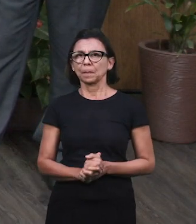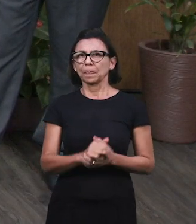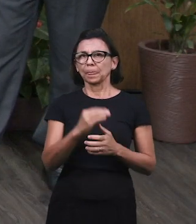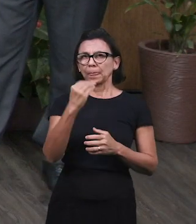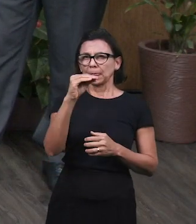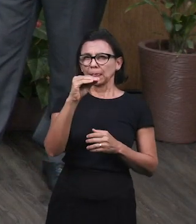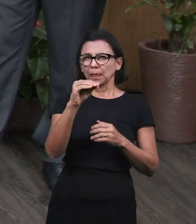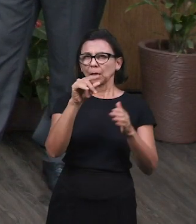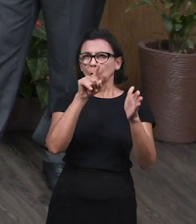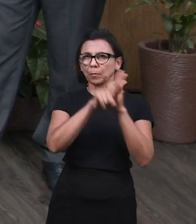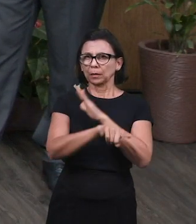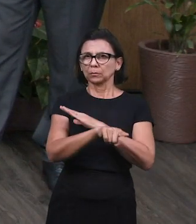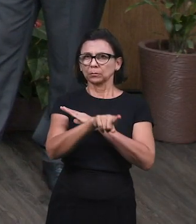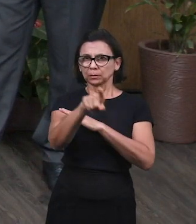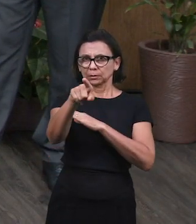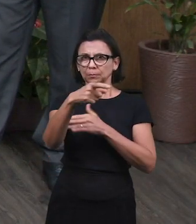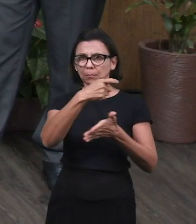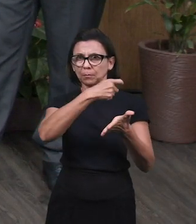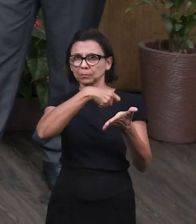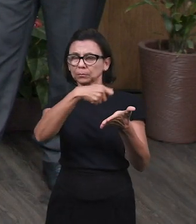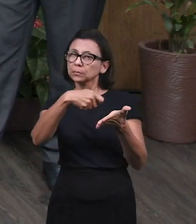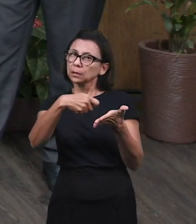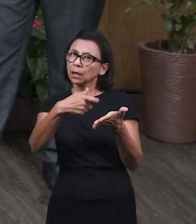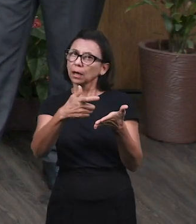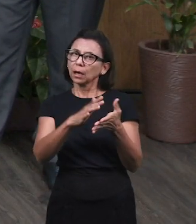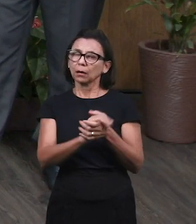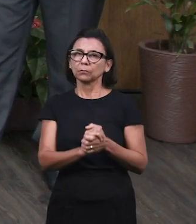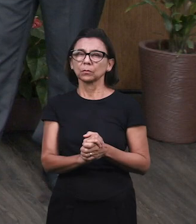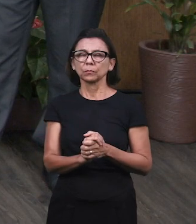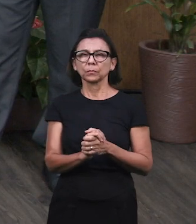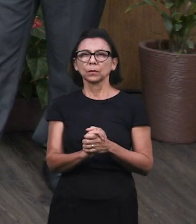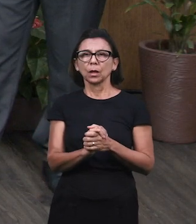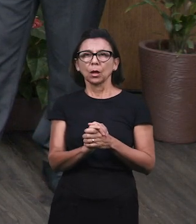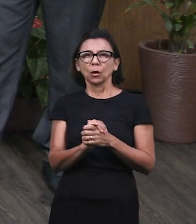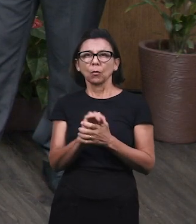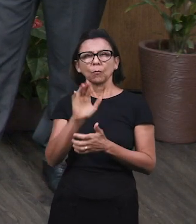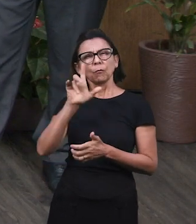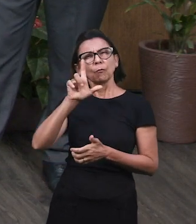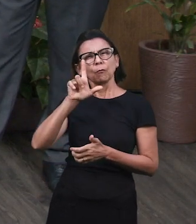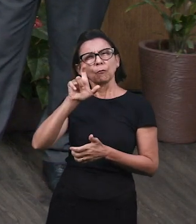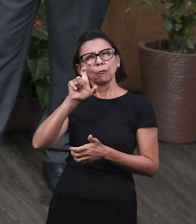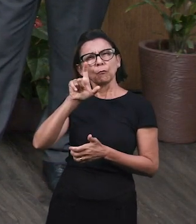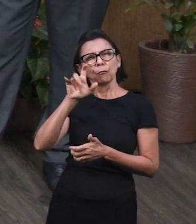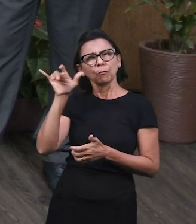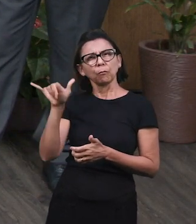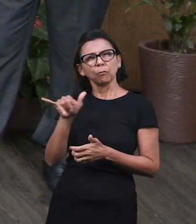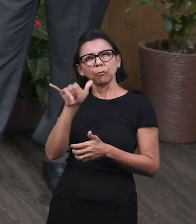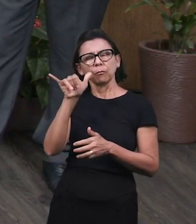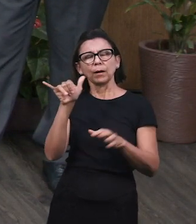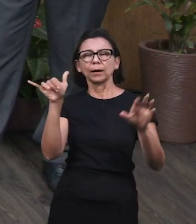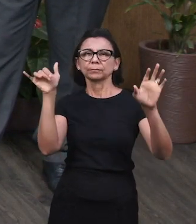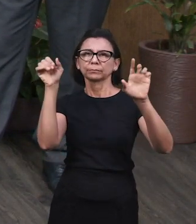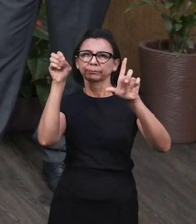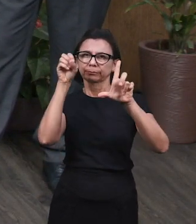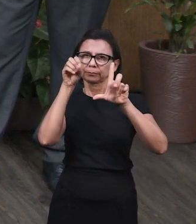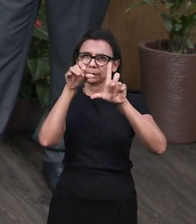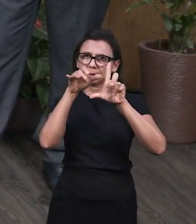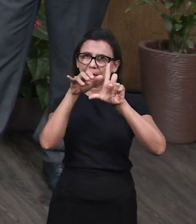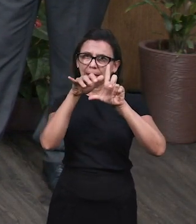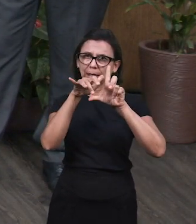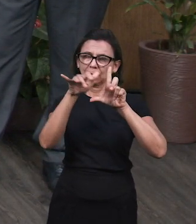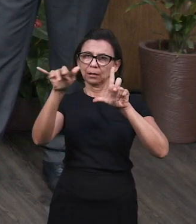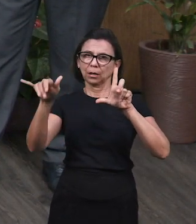prendre une photo ou simplement approcher la caméra de votre smartphone du QR code montré